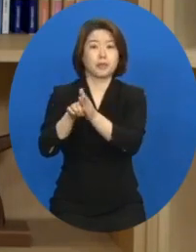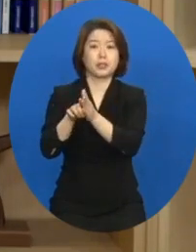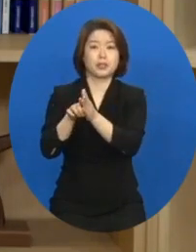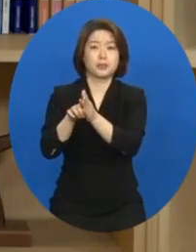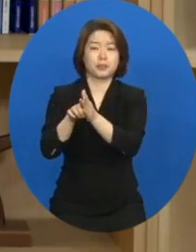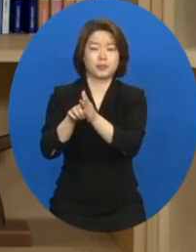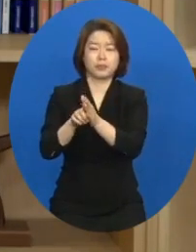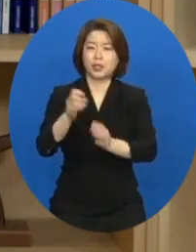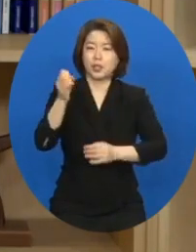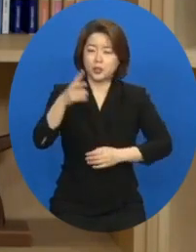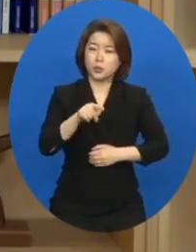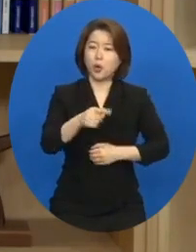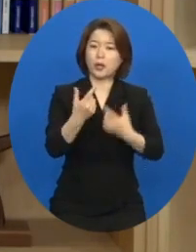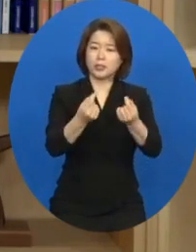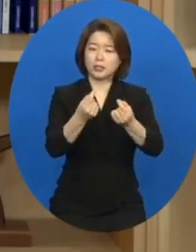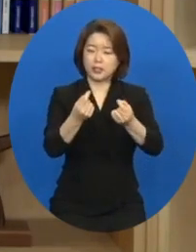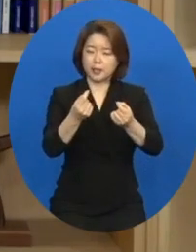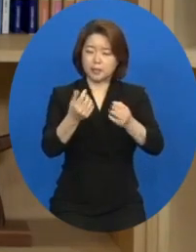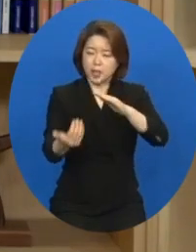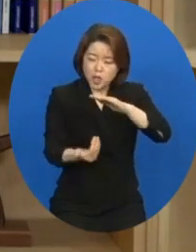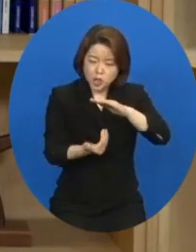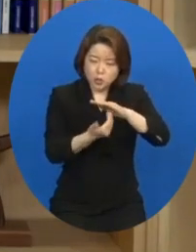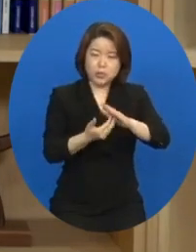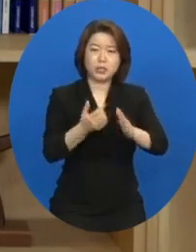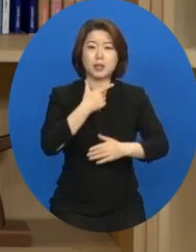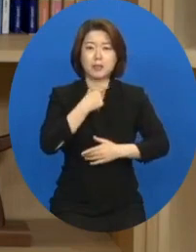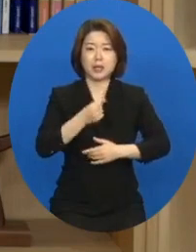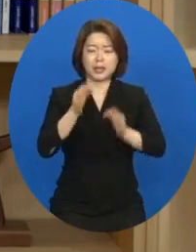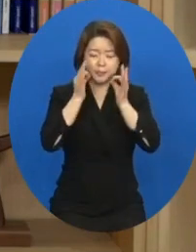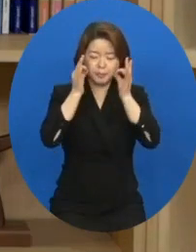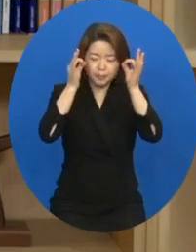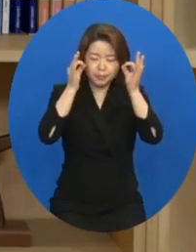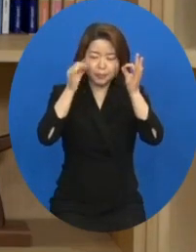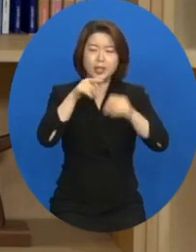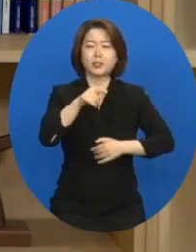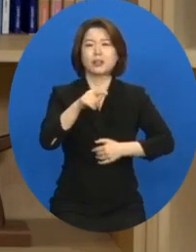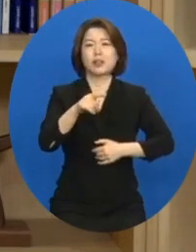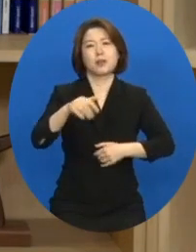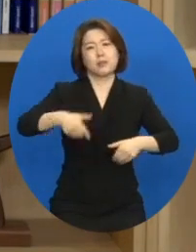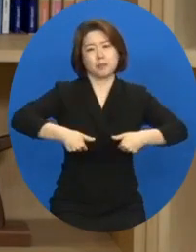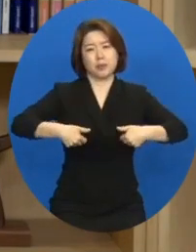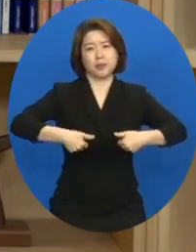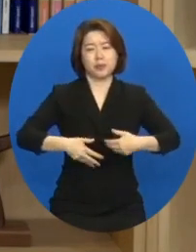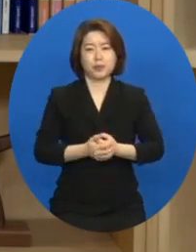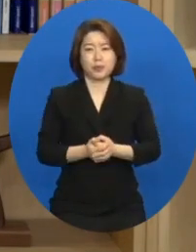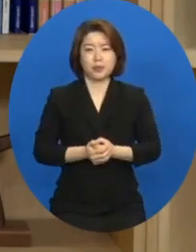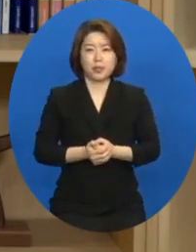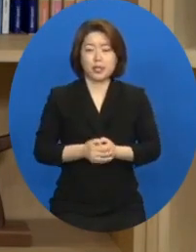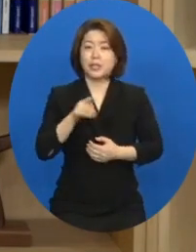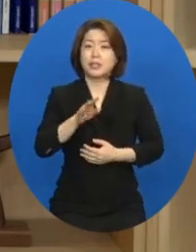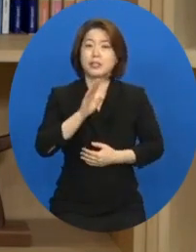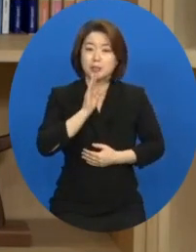그리고 그렇게 되기를 원하는 갈망이 있어야 합니다 이것이 바로 하나님께서